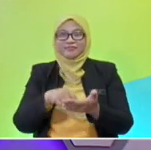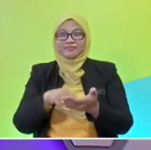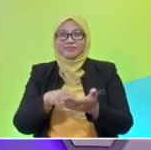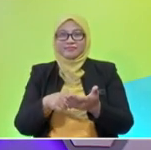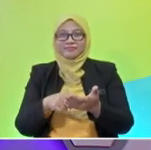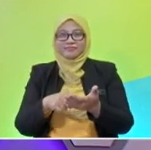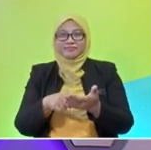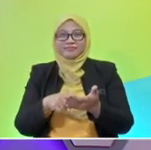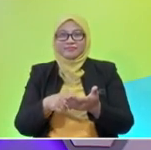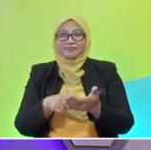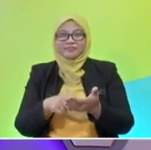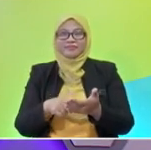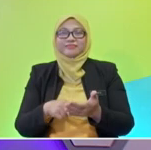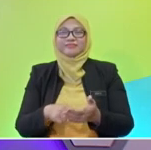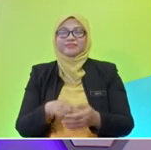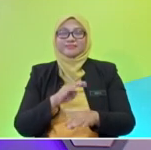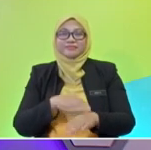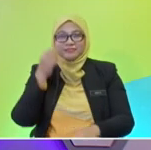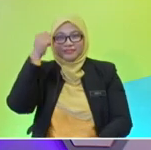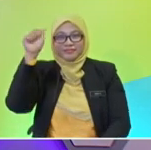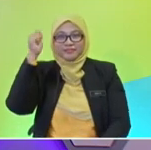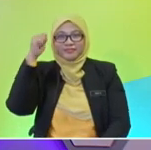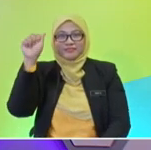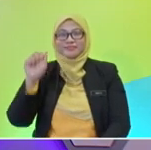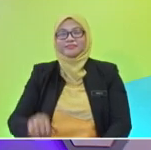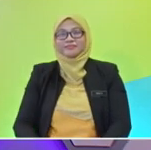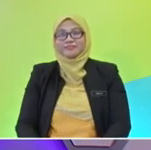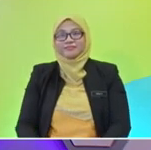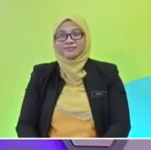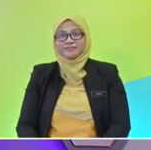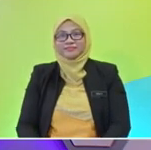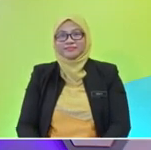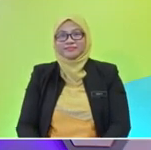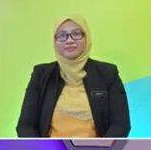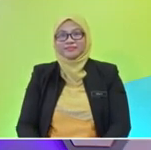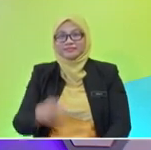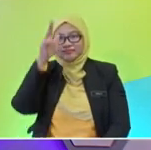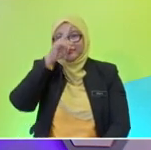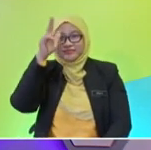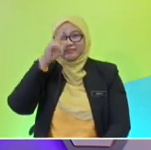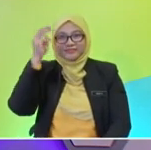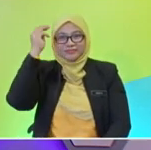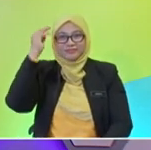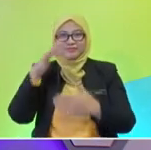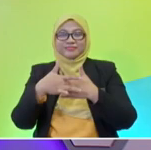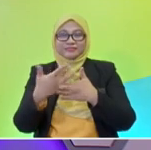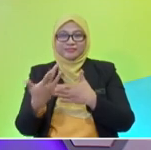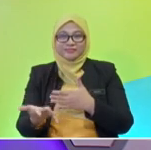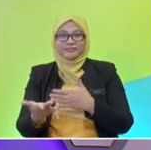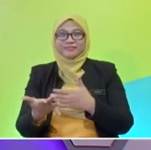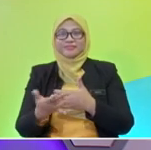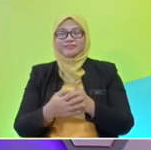abad-abad yang tertentu Oke kalau dapat kita lihat sebenarnya Kerajaan Melayu Allah ini sebagaimana namun ini Kerajaan Melayu